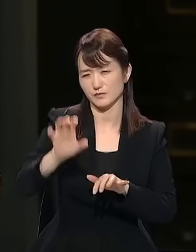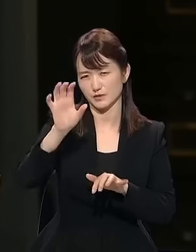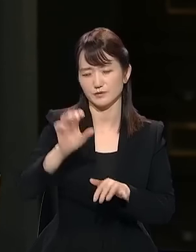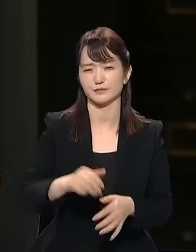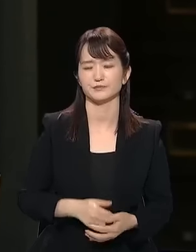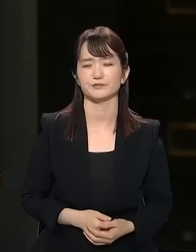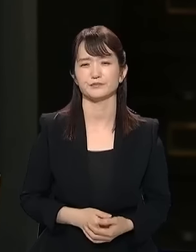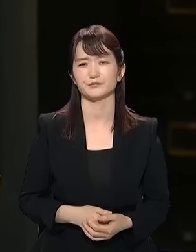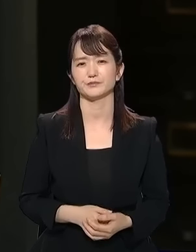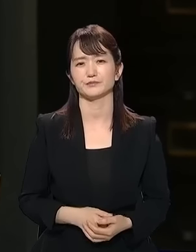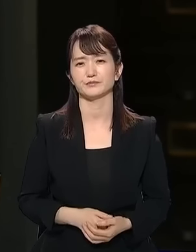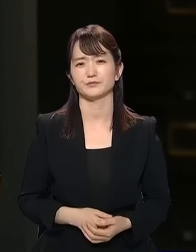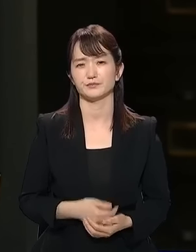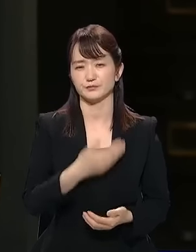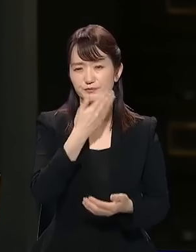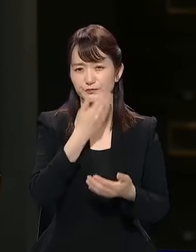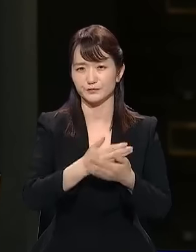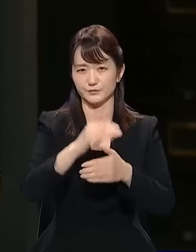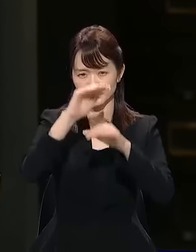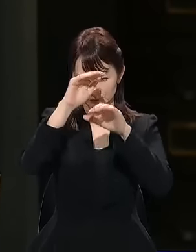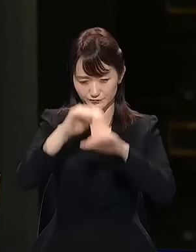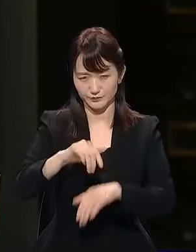있습니다 잡음이 체크포인트